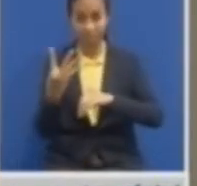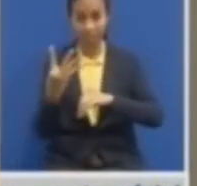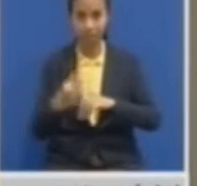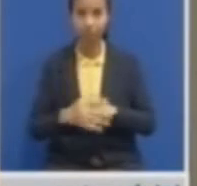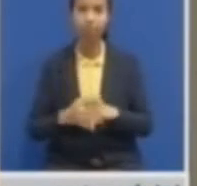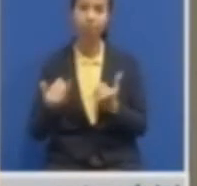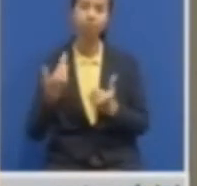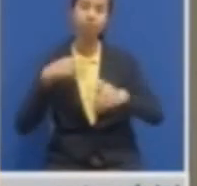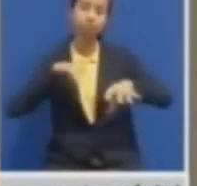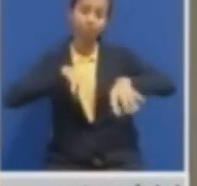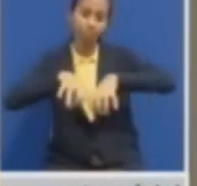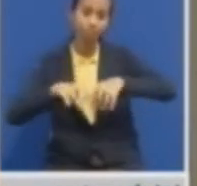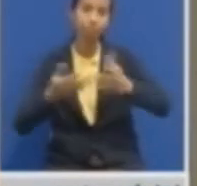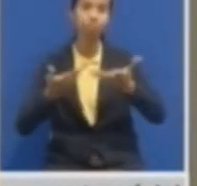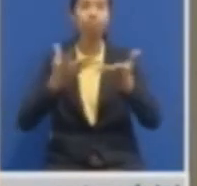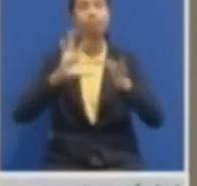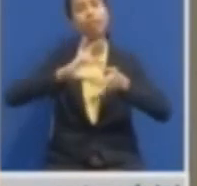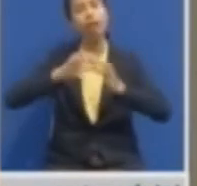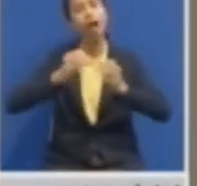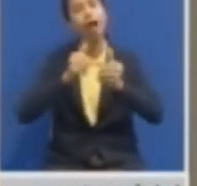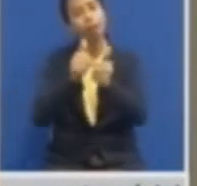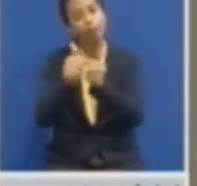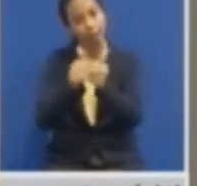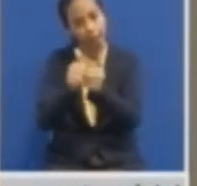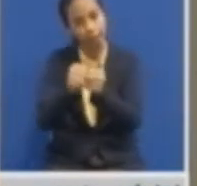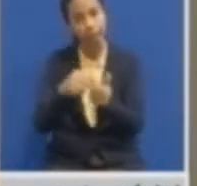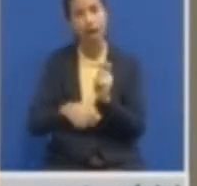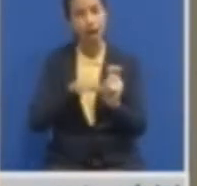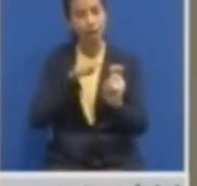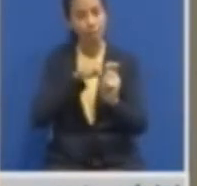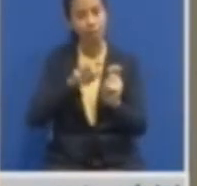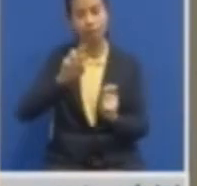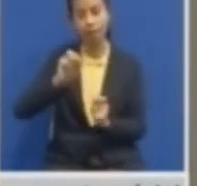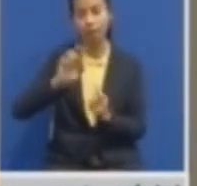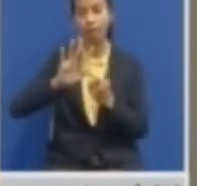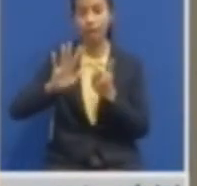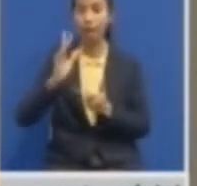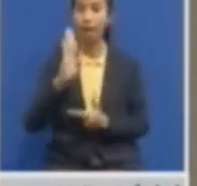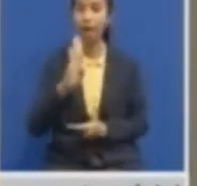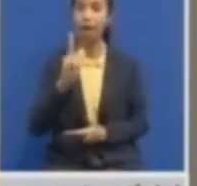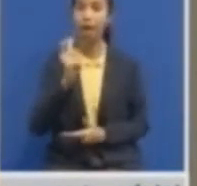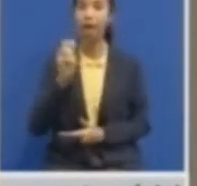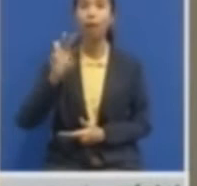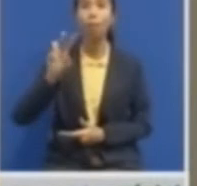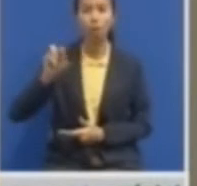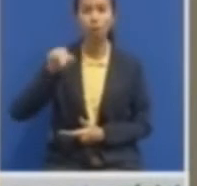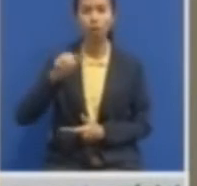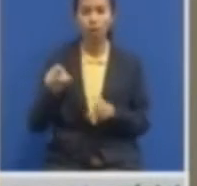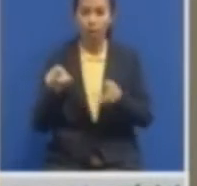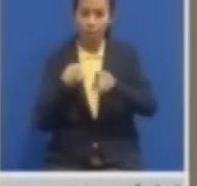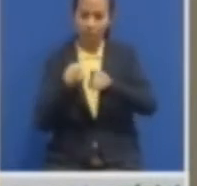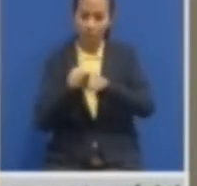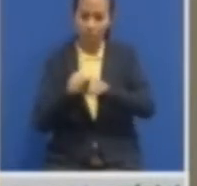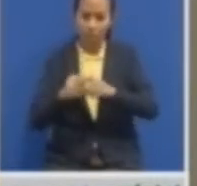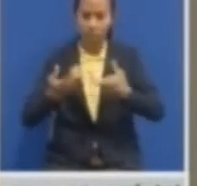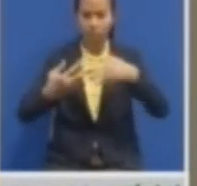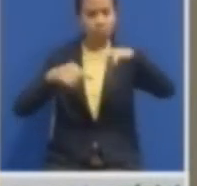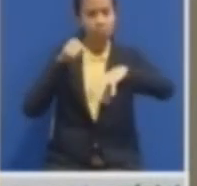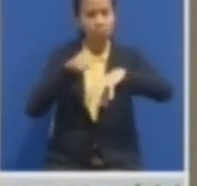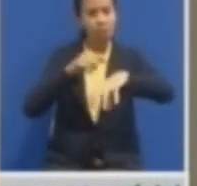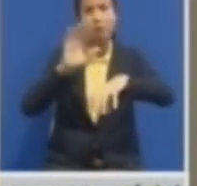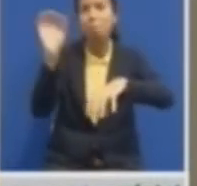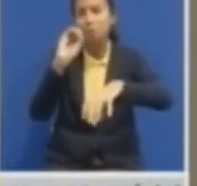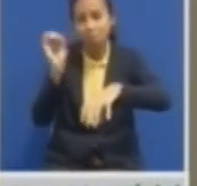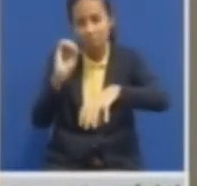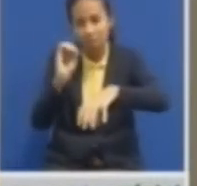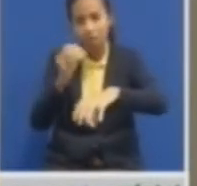งขันกีฬาประชาชนในพื้นที่อำเภอนาบอนจะไม่มีพื้นที่ในการแข่งขันกีฬาที่ได้มาตรฐานของ